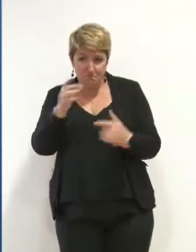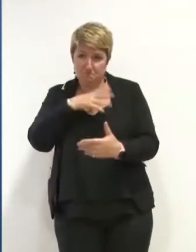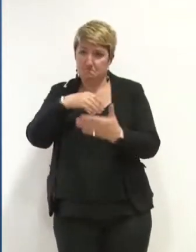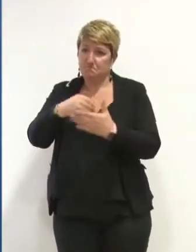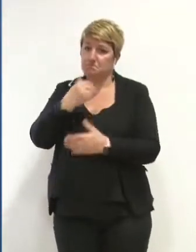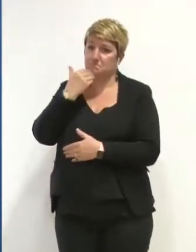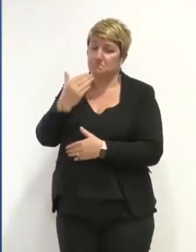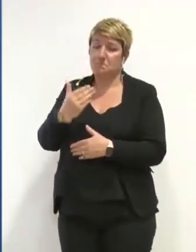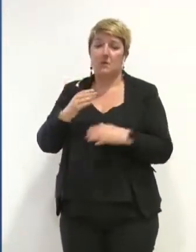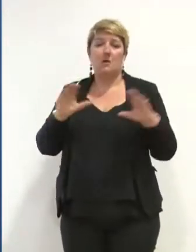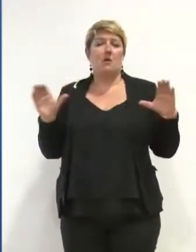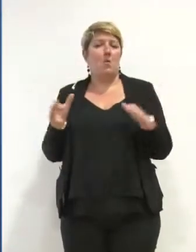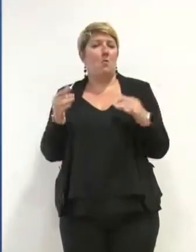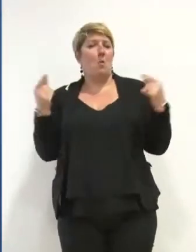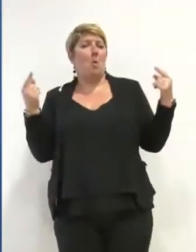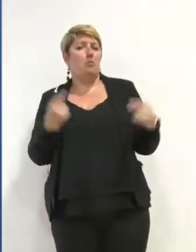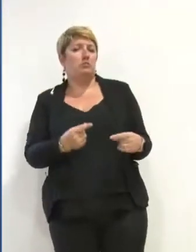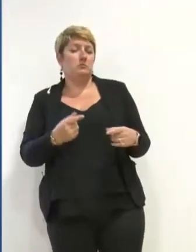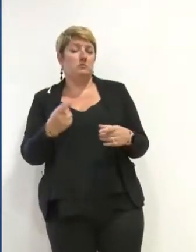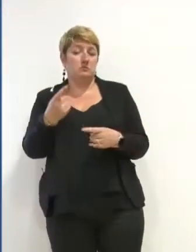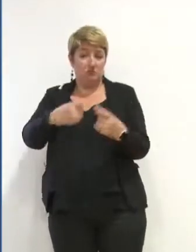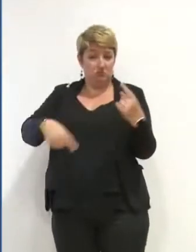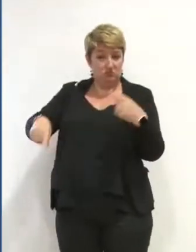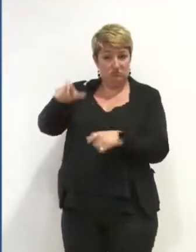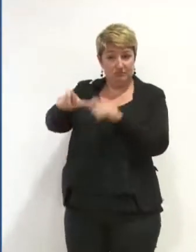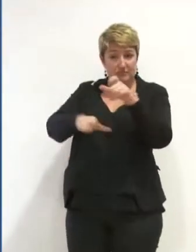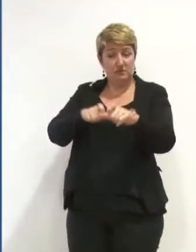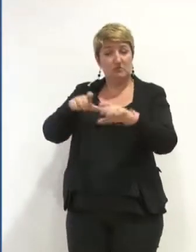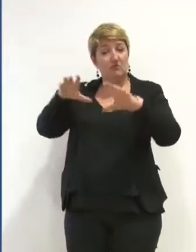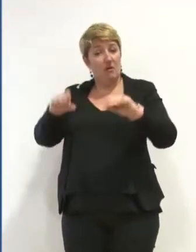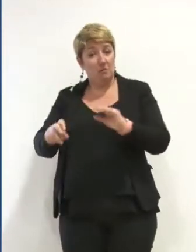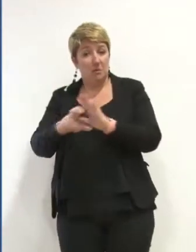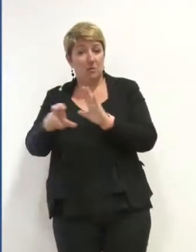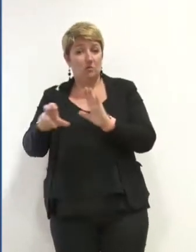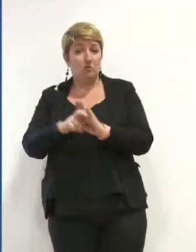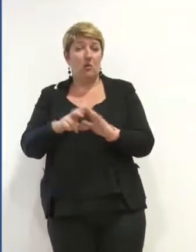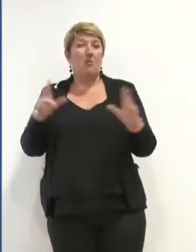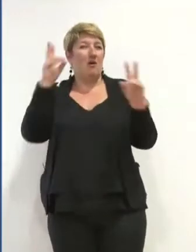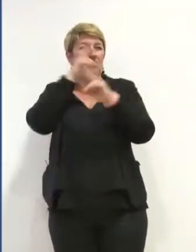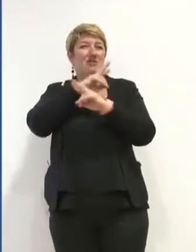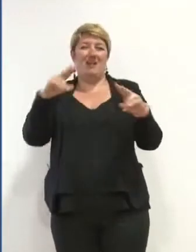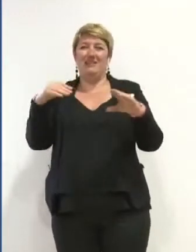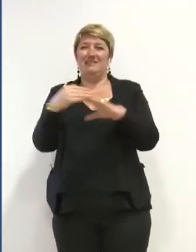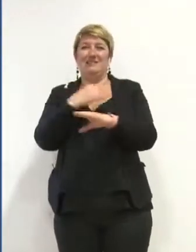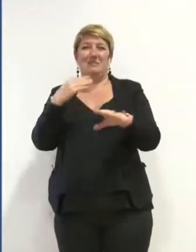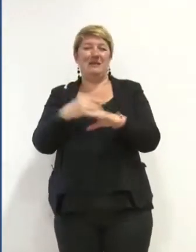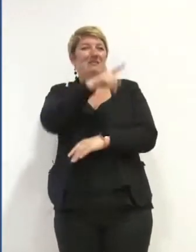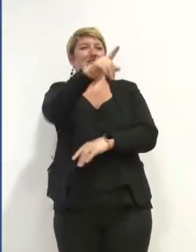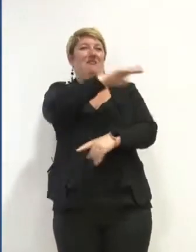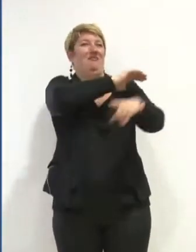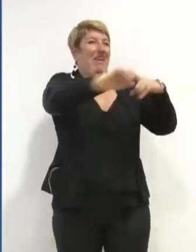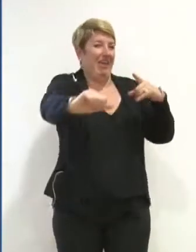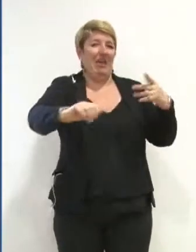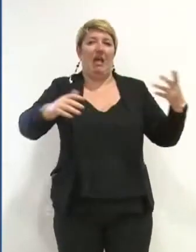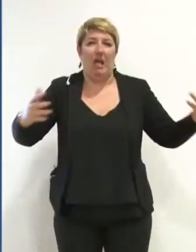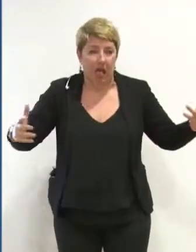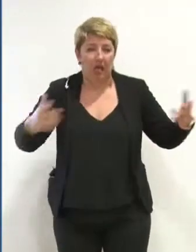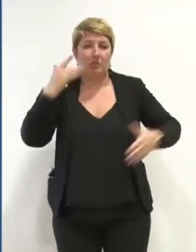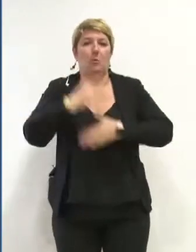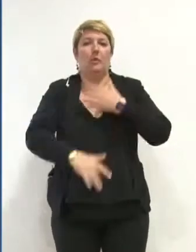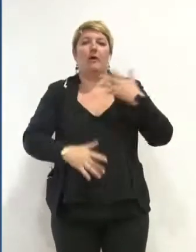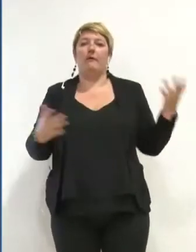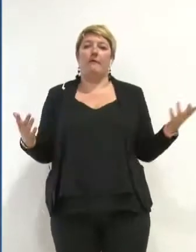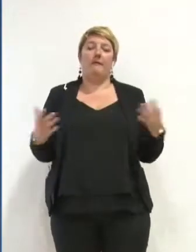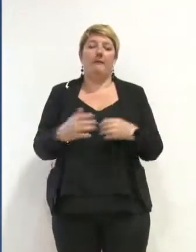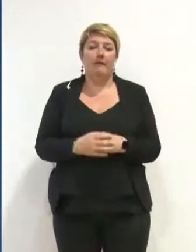L'opposition, comme les Grenoblois et les Grenobloises, sont généralement mis devant le fait accompli. Les Grenoblois apprécieront d'ailleurs de savoir que